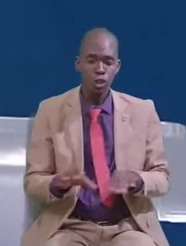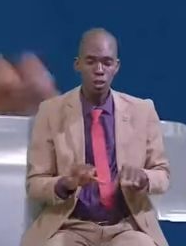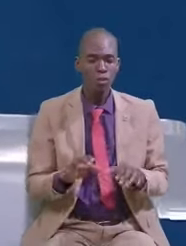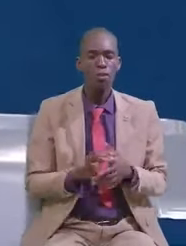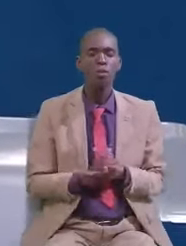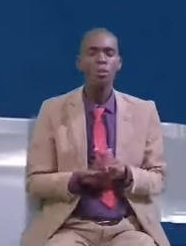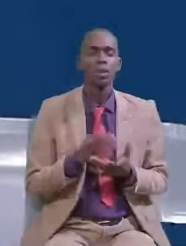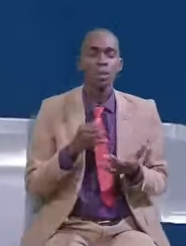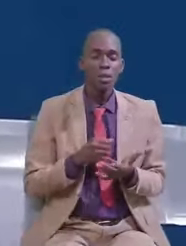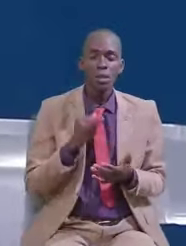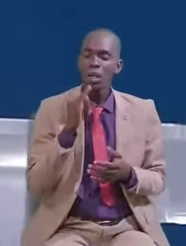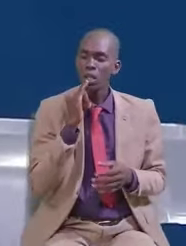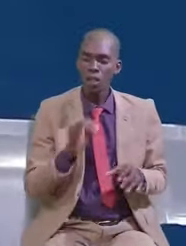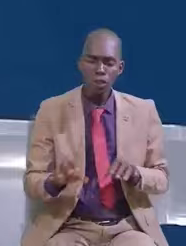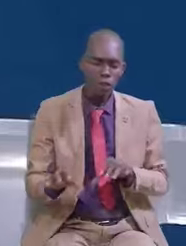fait.